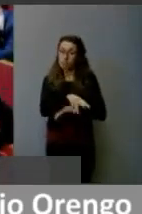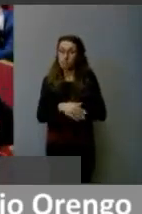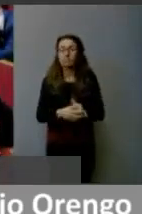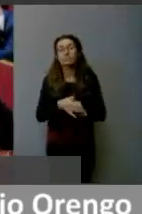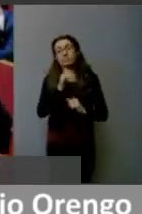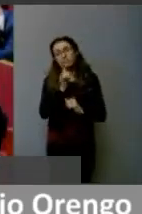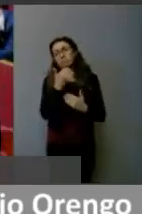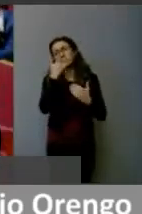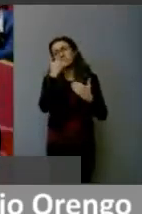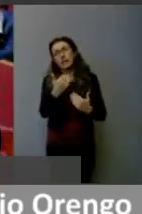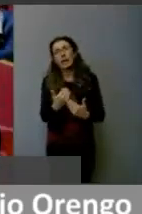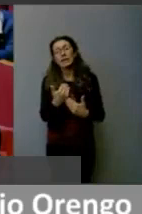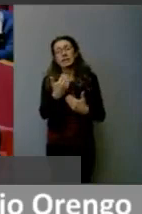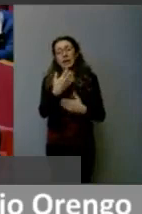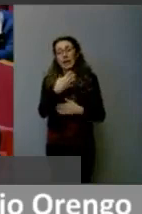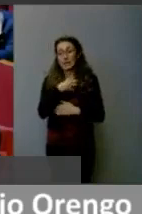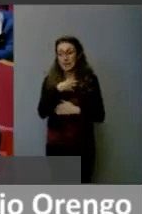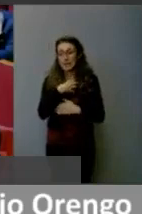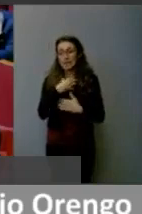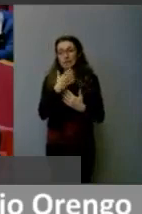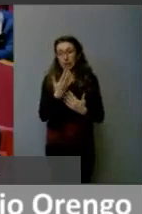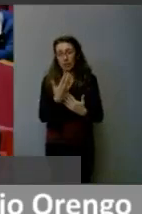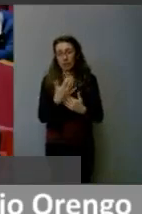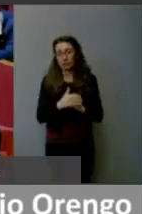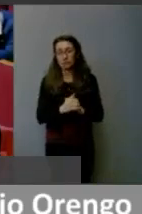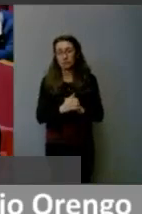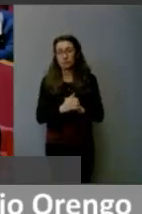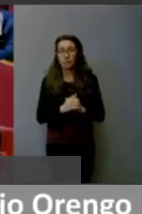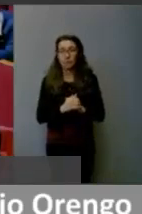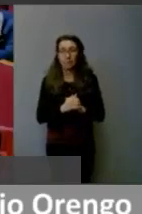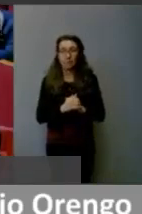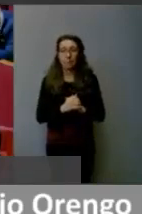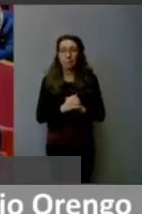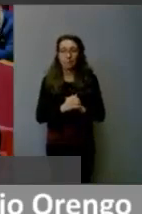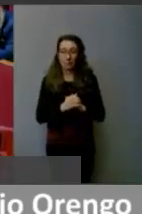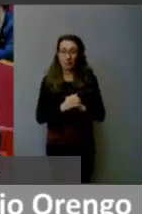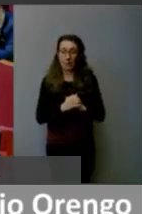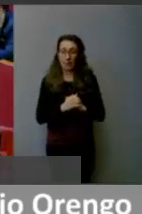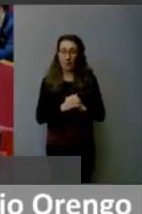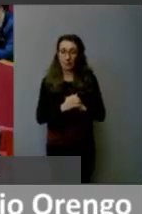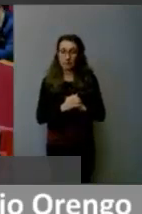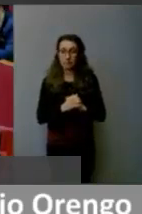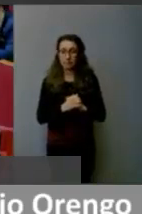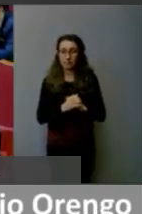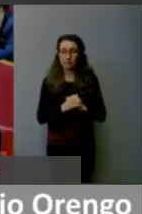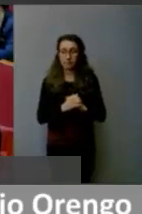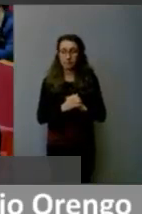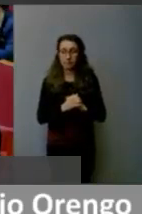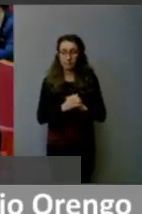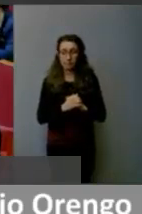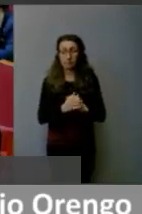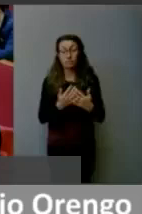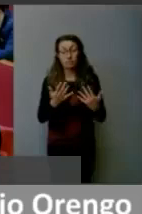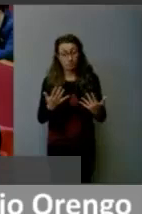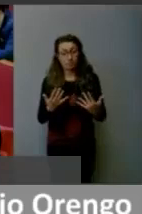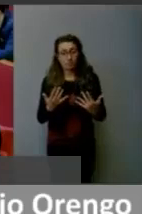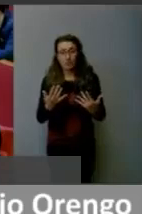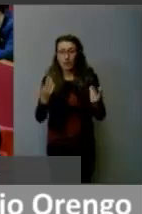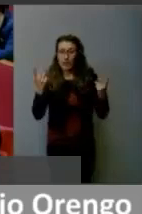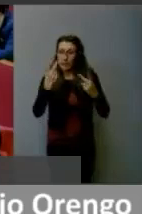Grazie Assessore. In effetti il discorso sta proprio nel comprendere le esigenze